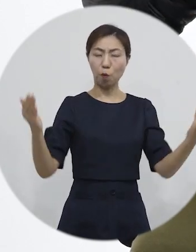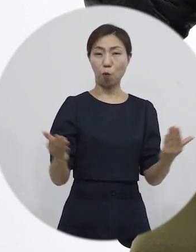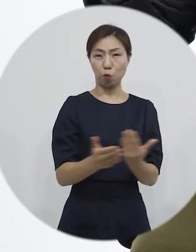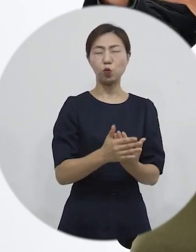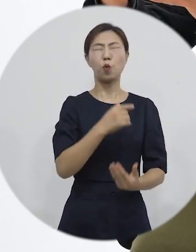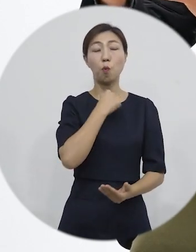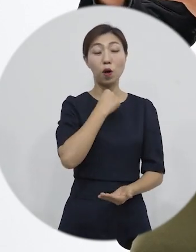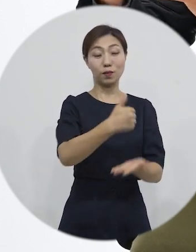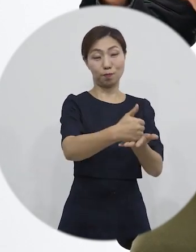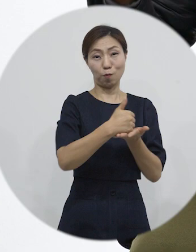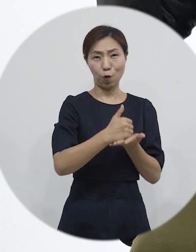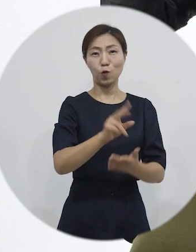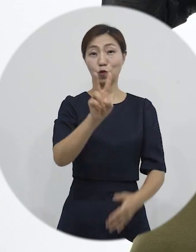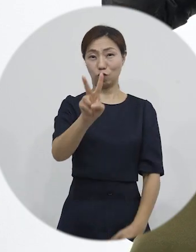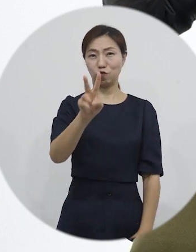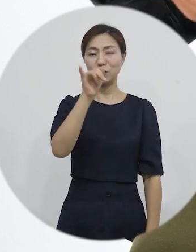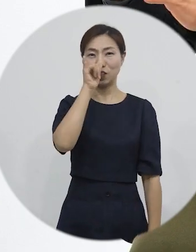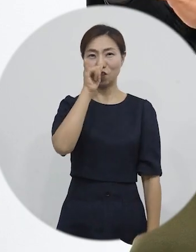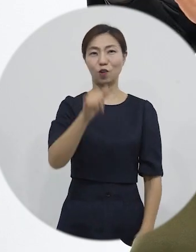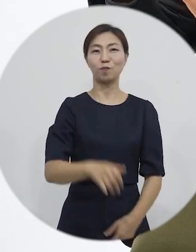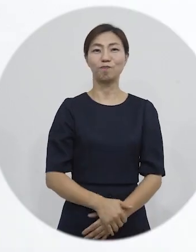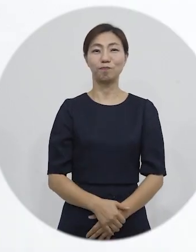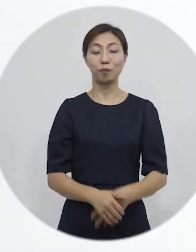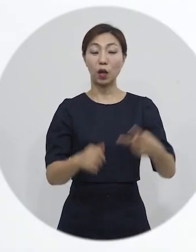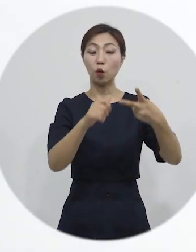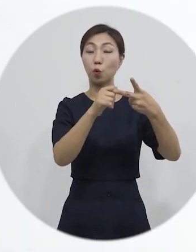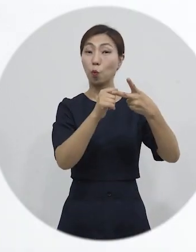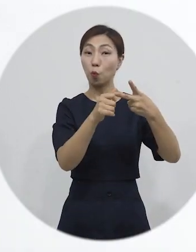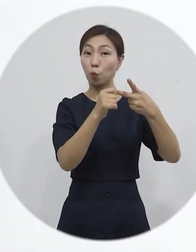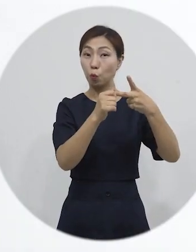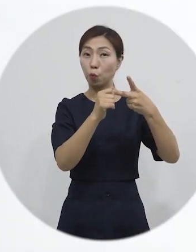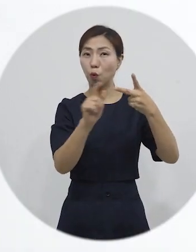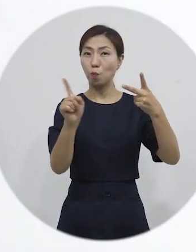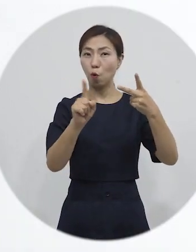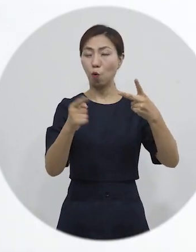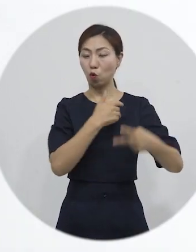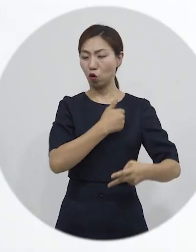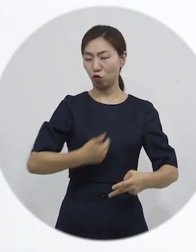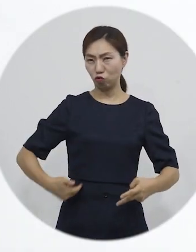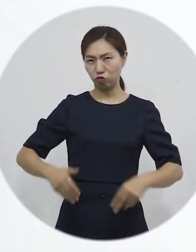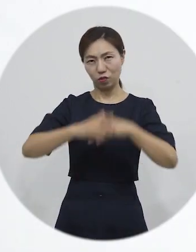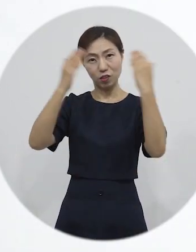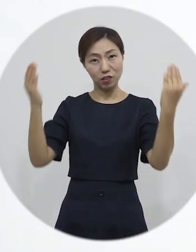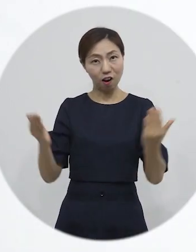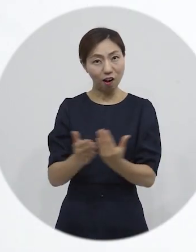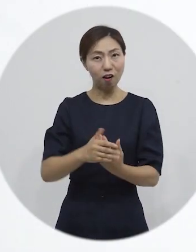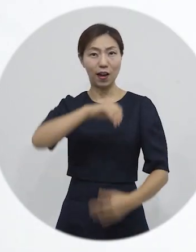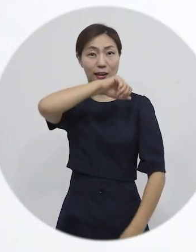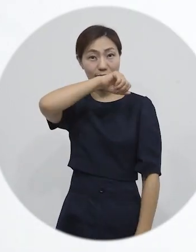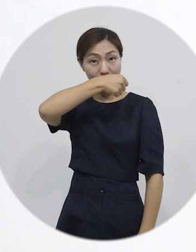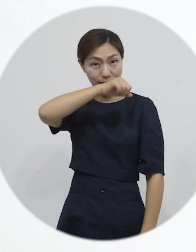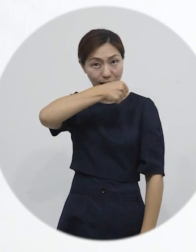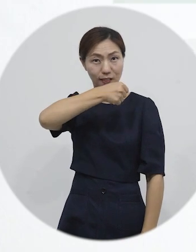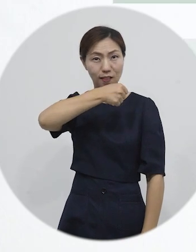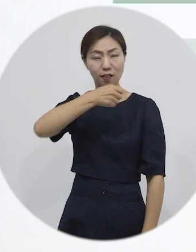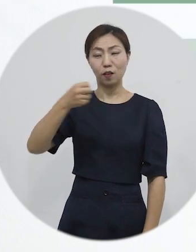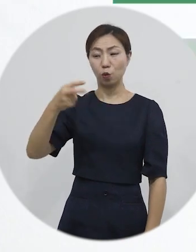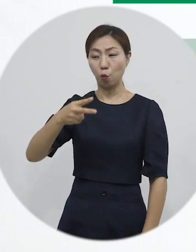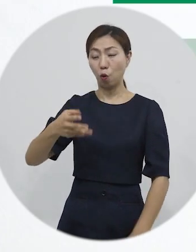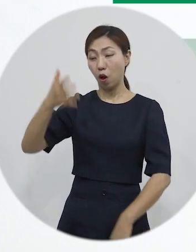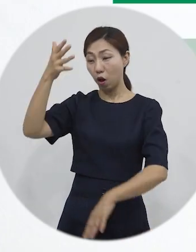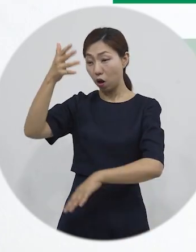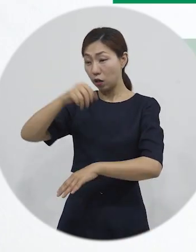해당되는 사업의 트랙이 있다라고 하는 것이 한쪽, 다른 한쪽으로는 구 전체의 재정에 대해서